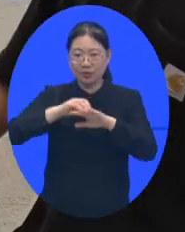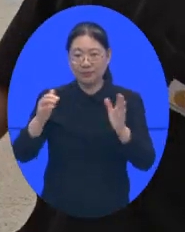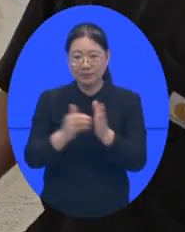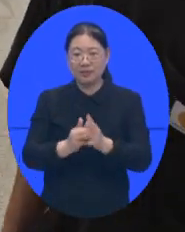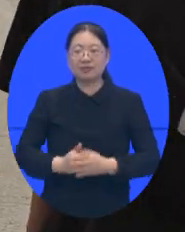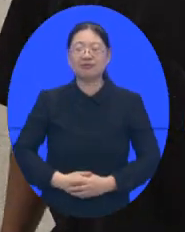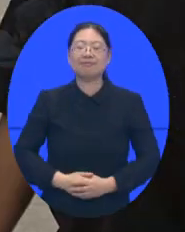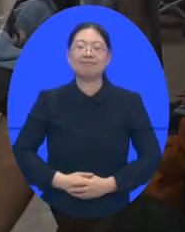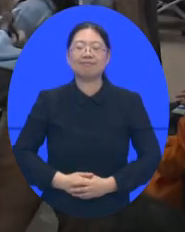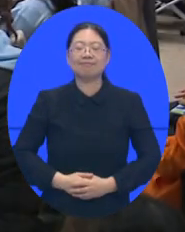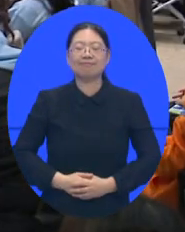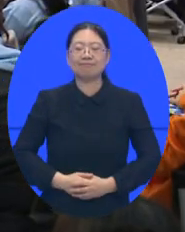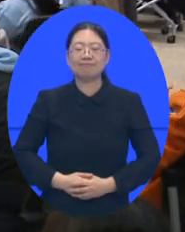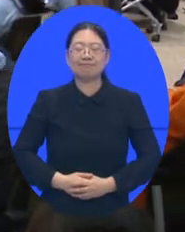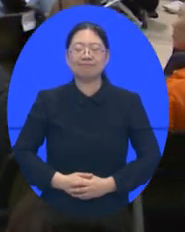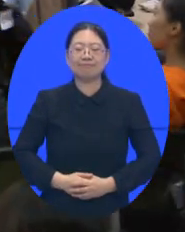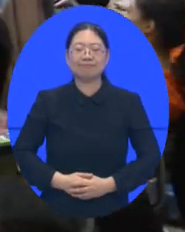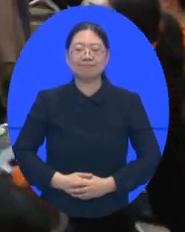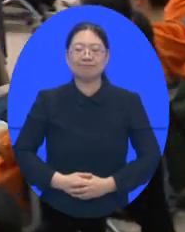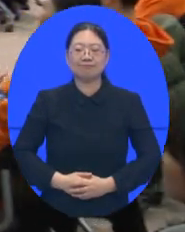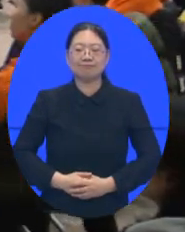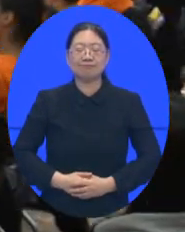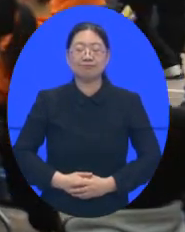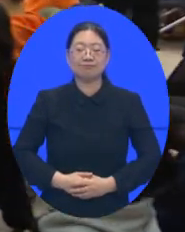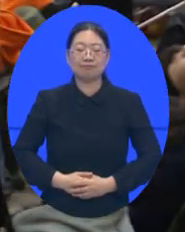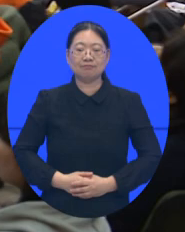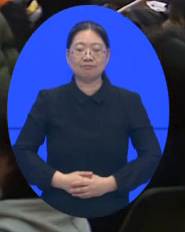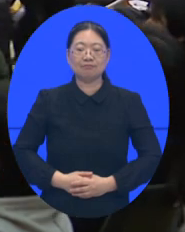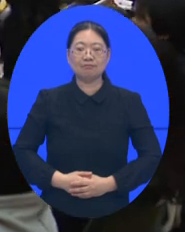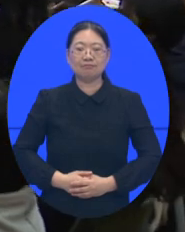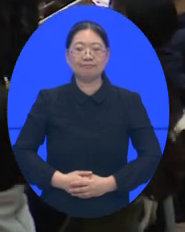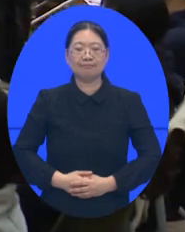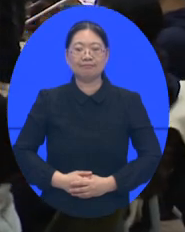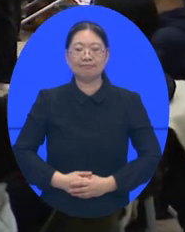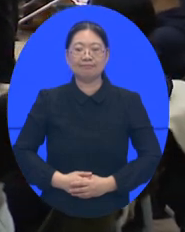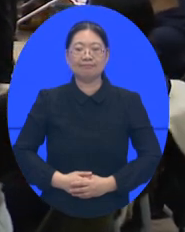연수를 마쳤습니다 GTV 뉴스 최창순입니다